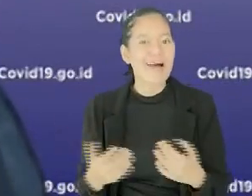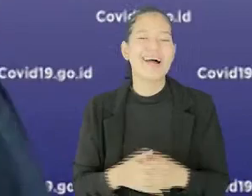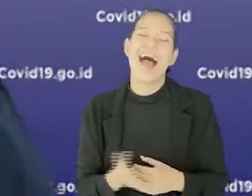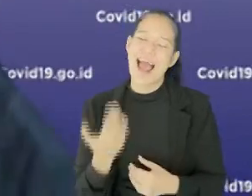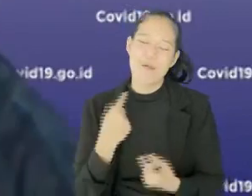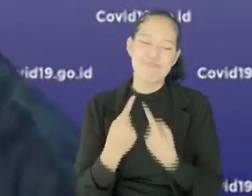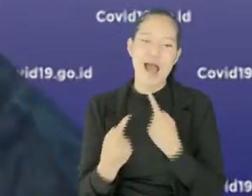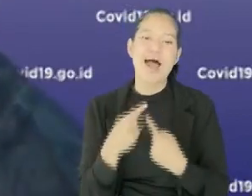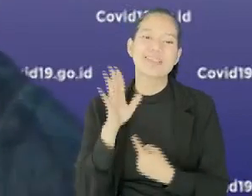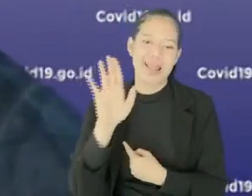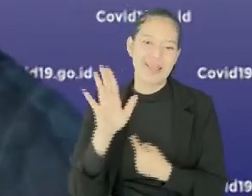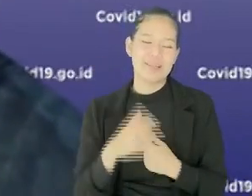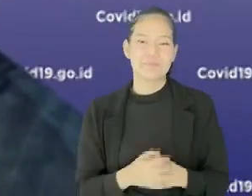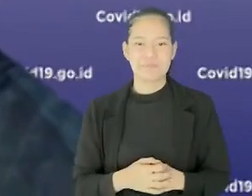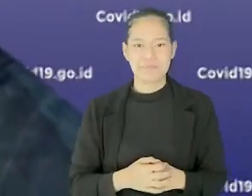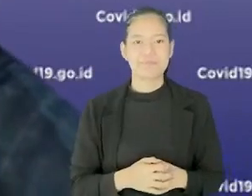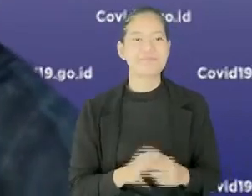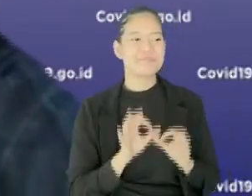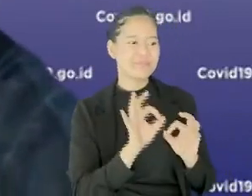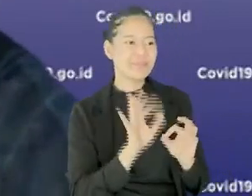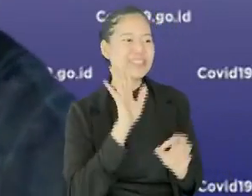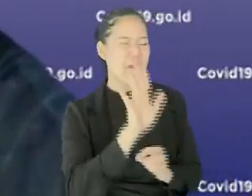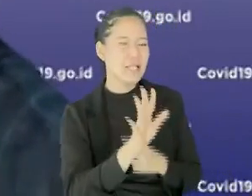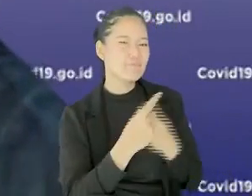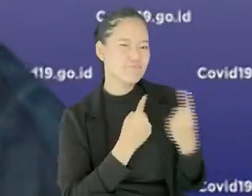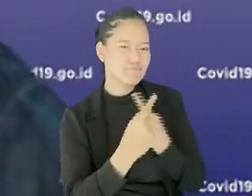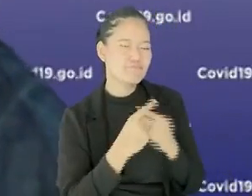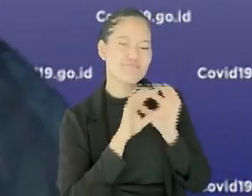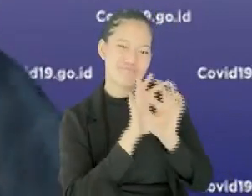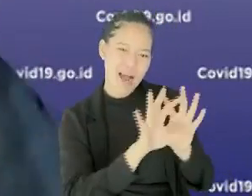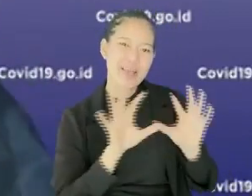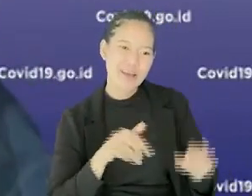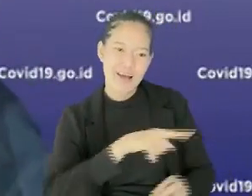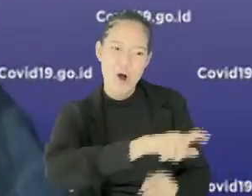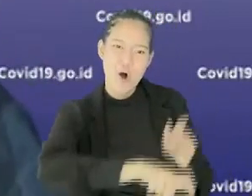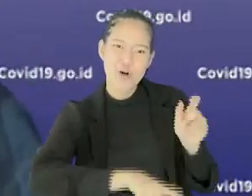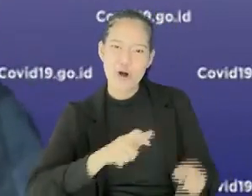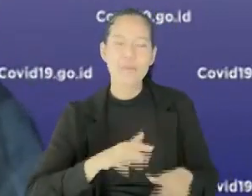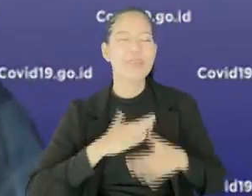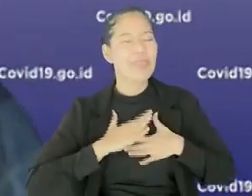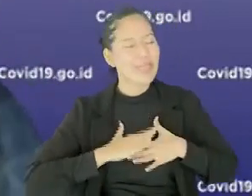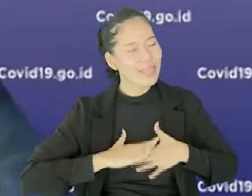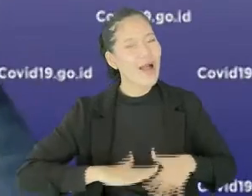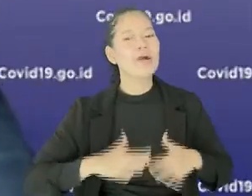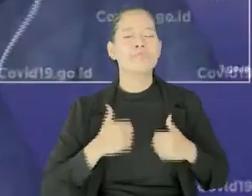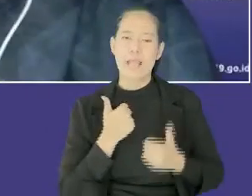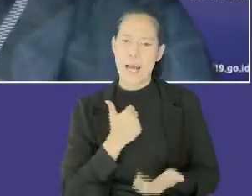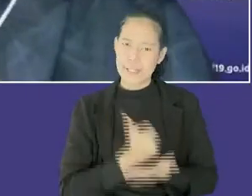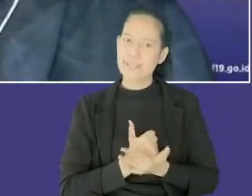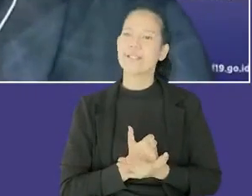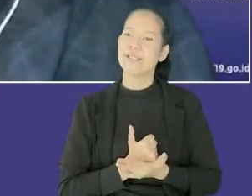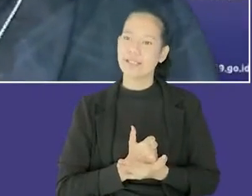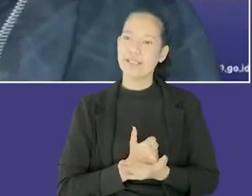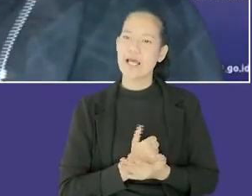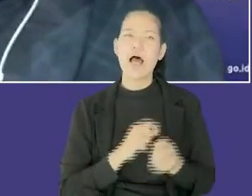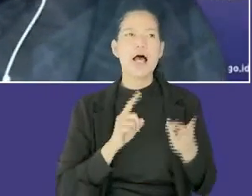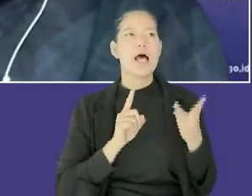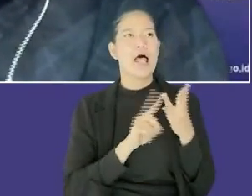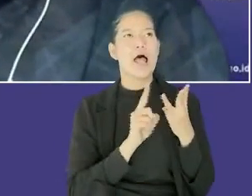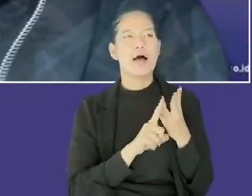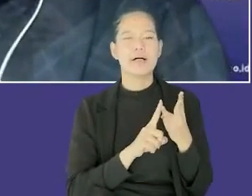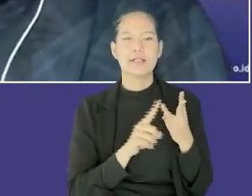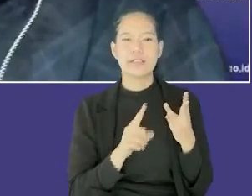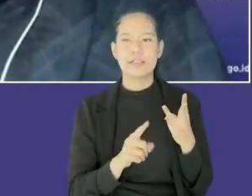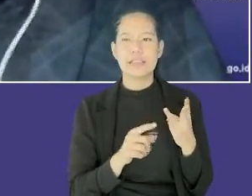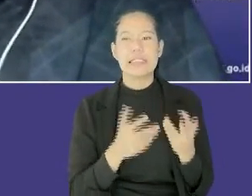Kinan sama-sama untuk saling menjaga kedepan menyediakan lebih banyak supaya semua orang lebih tenang lebih yakin begitu ya Sama satu lagi